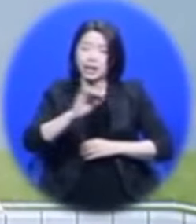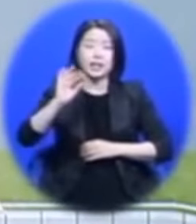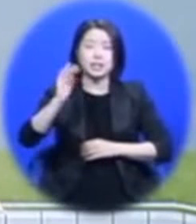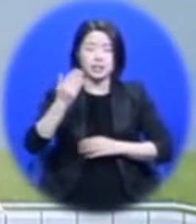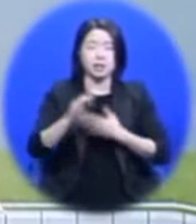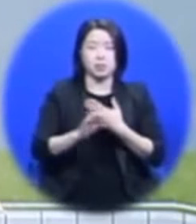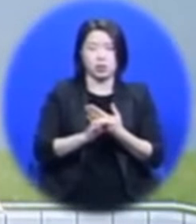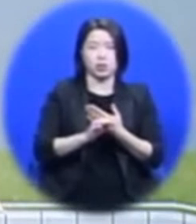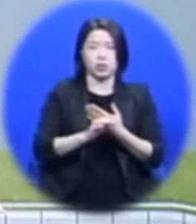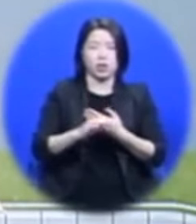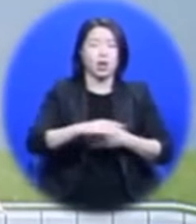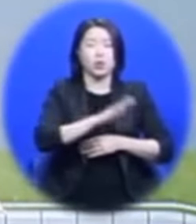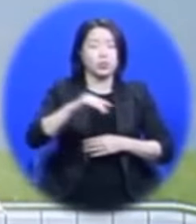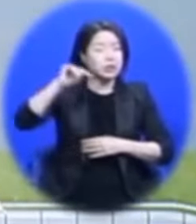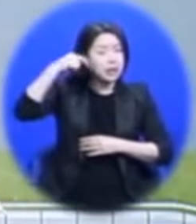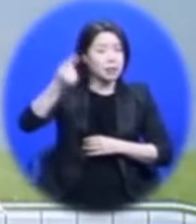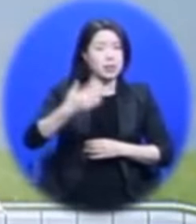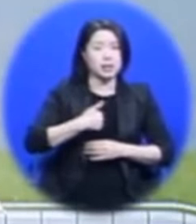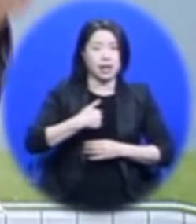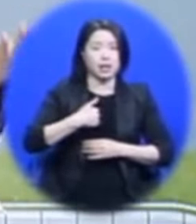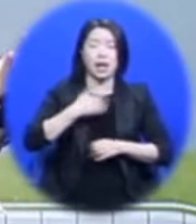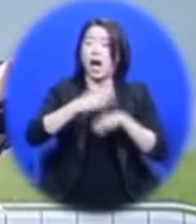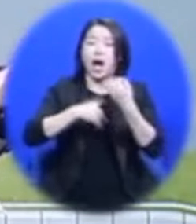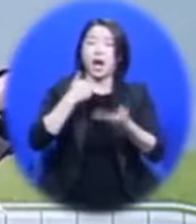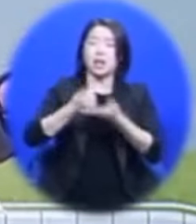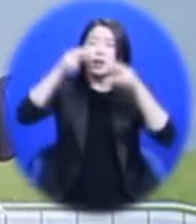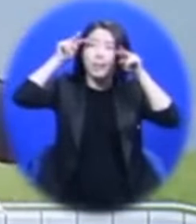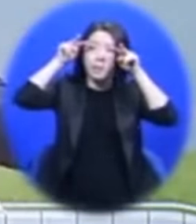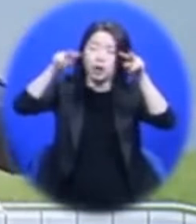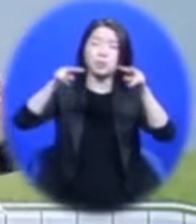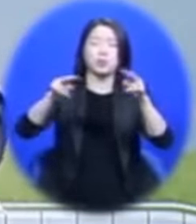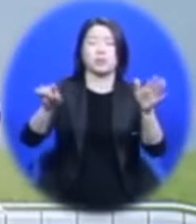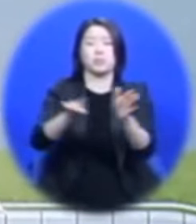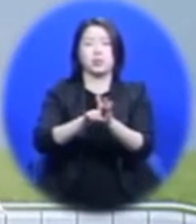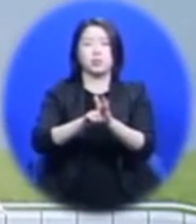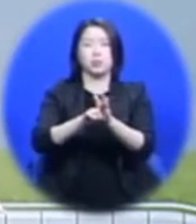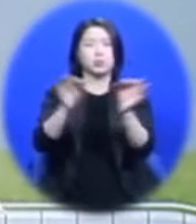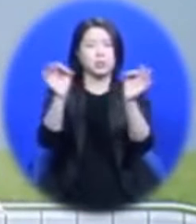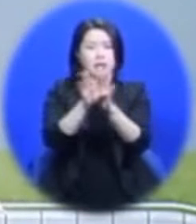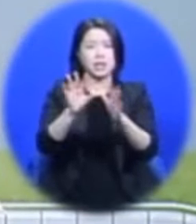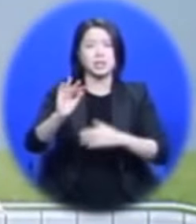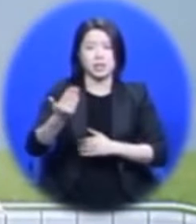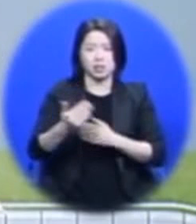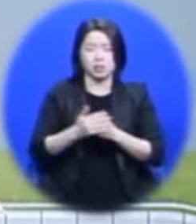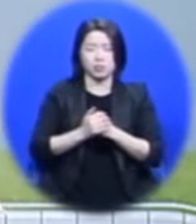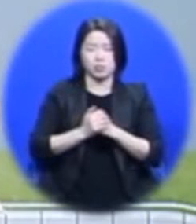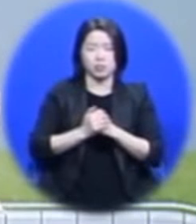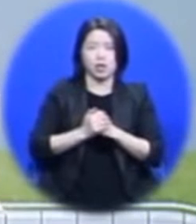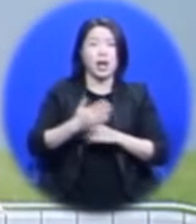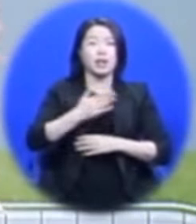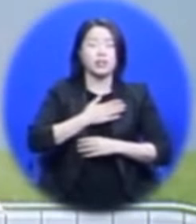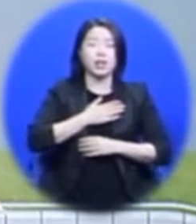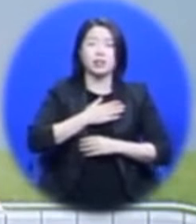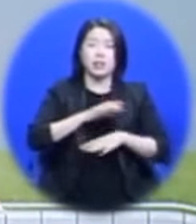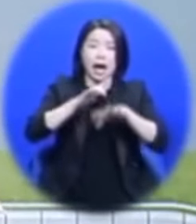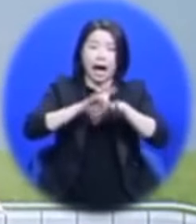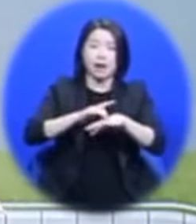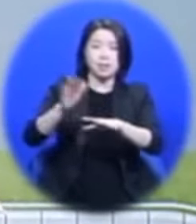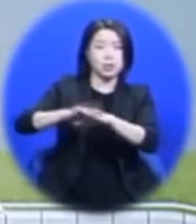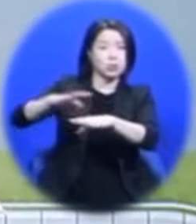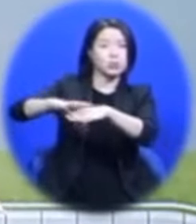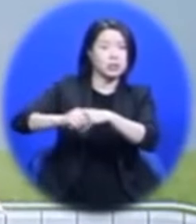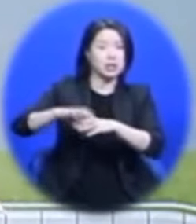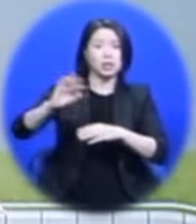버리면 그 다음엔 더 이상 나에게는 하나님을 바라볼 믿음도 없어지게 됩니다. 나는 악마와 손을 잡게